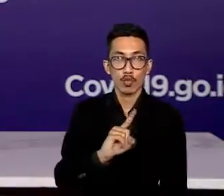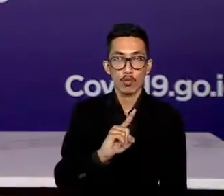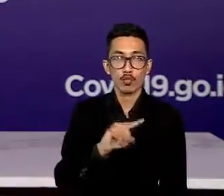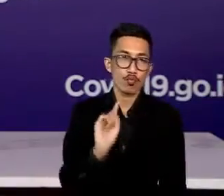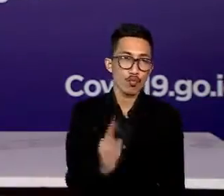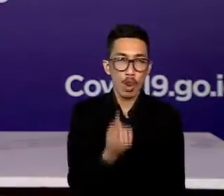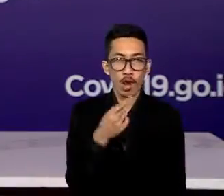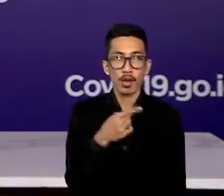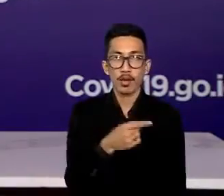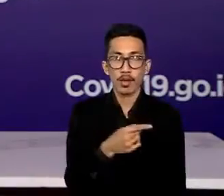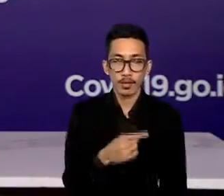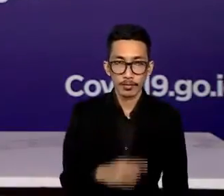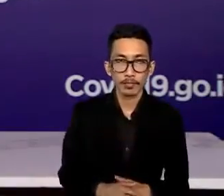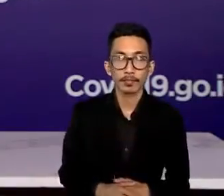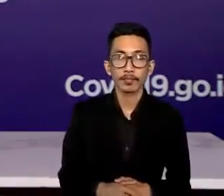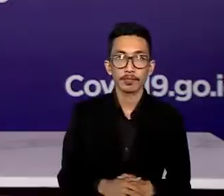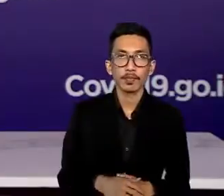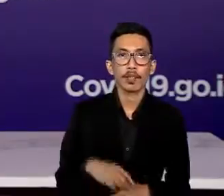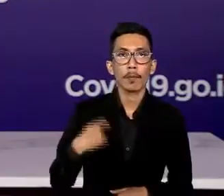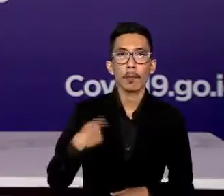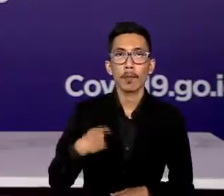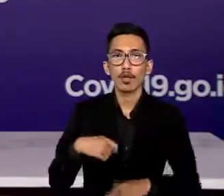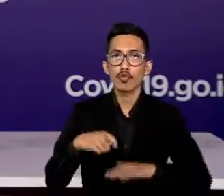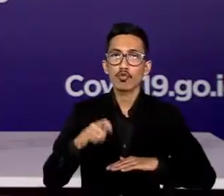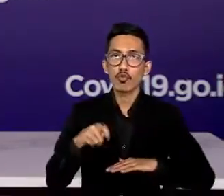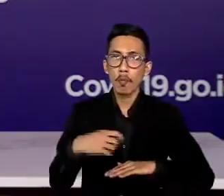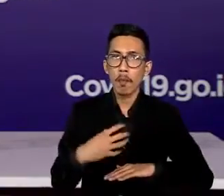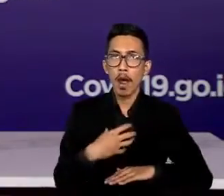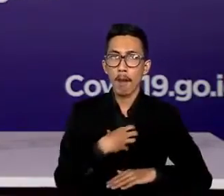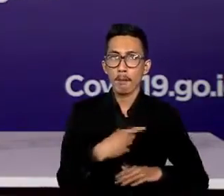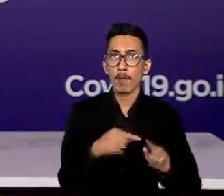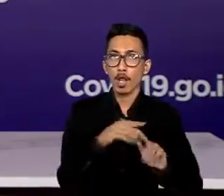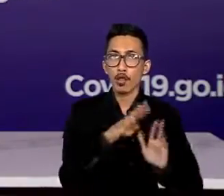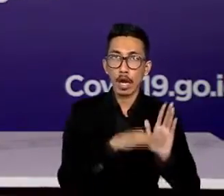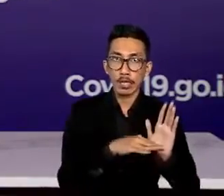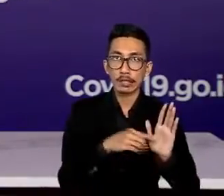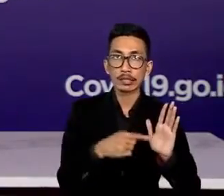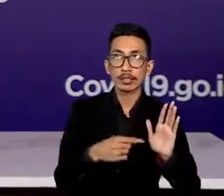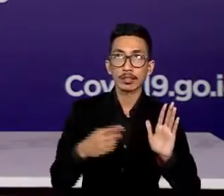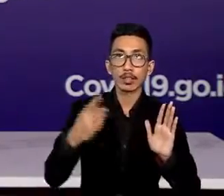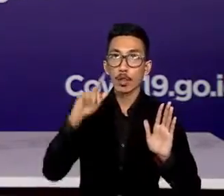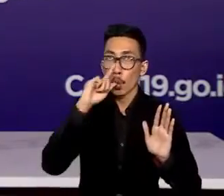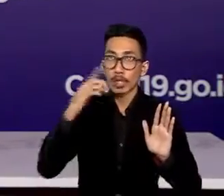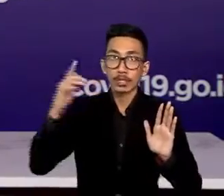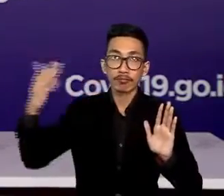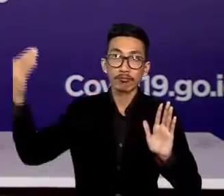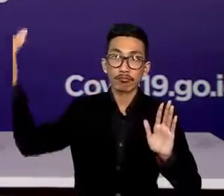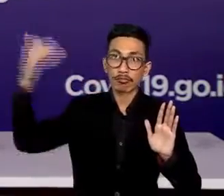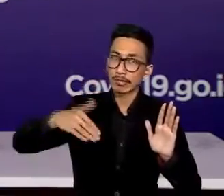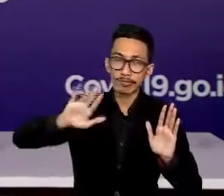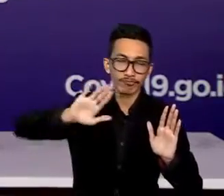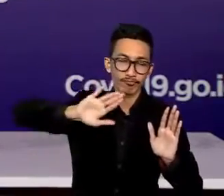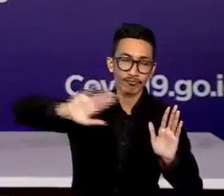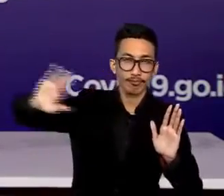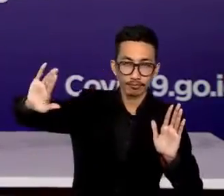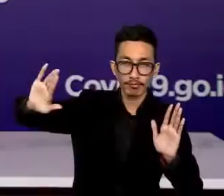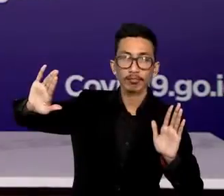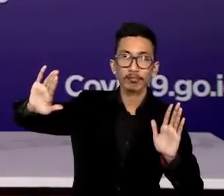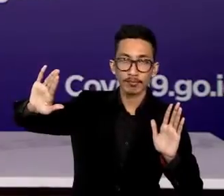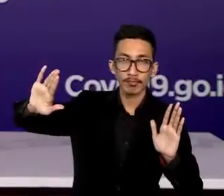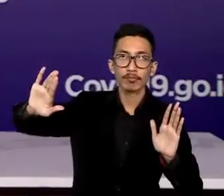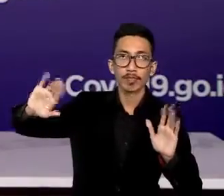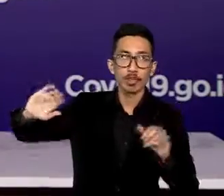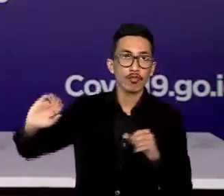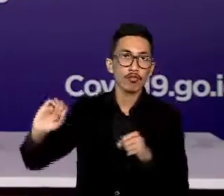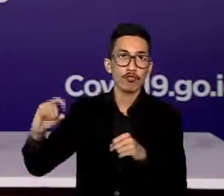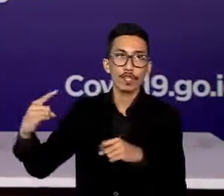21-07-2018 menkumham ini diberlakukan untuk mencegah masuknya varian coffe 19 yang berasal dari luar